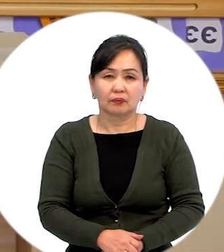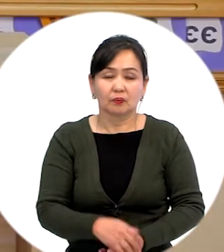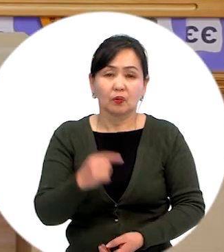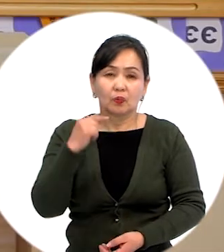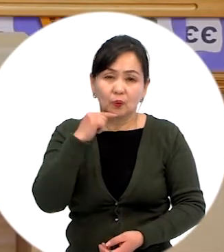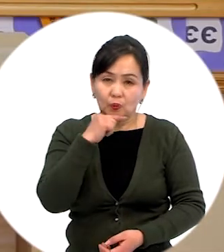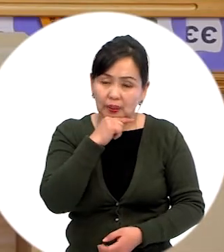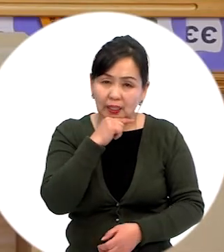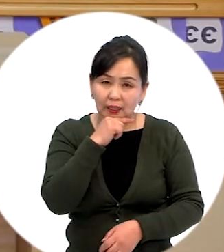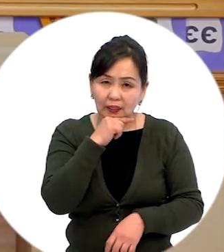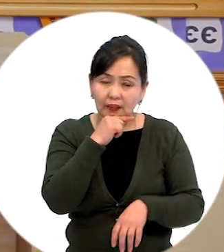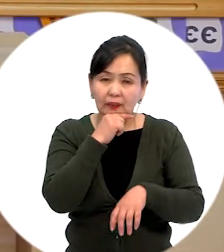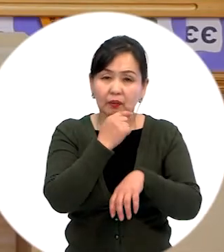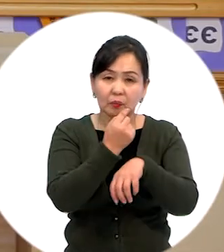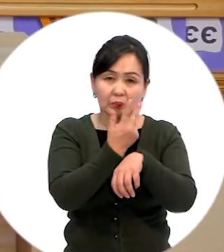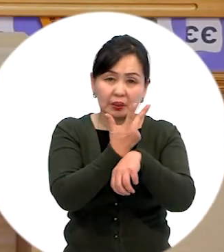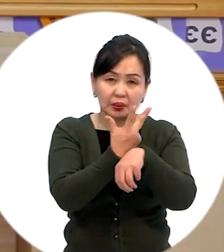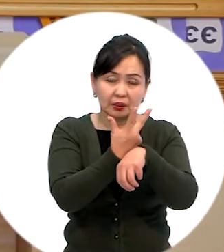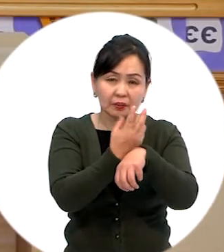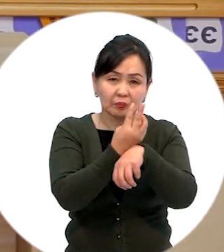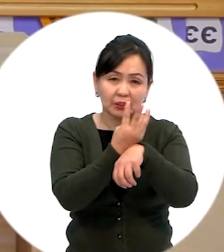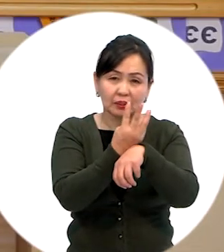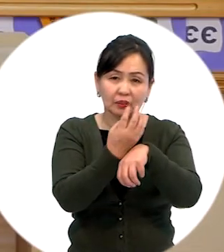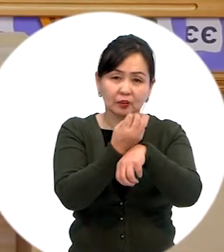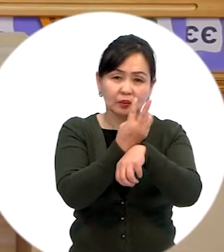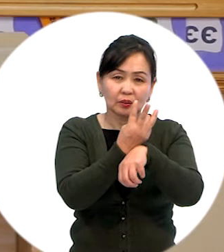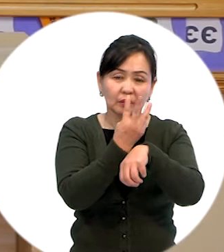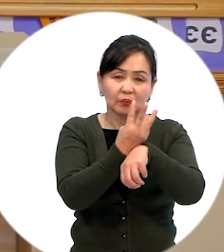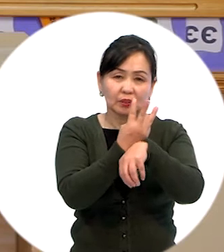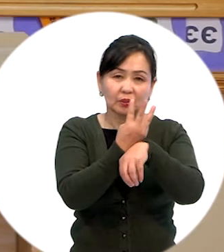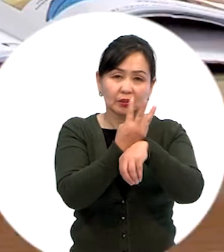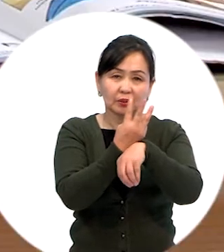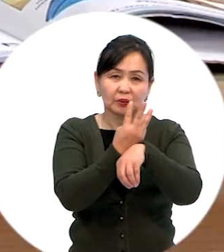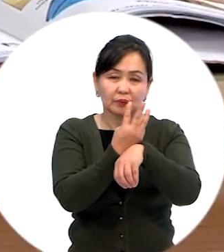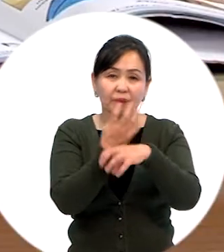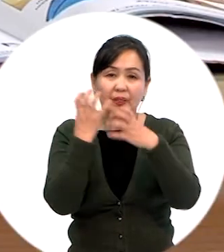улаан манжин баг. За улаан өнгөөр хийчих бүдэрээ. За яг тарвс хийх хийж байгаа дараа адилхан.